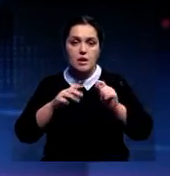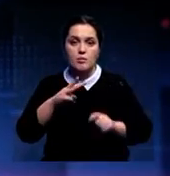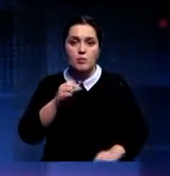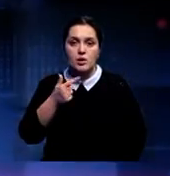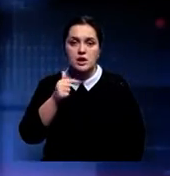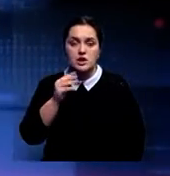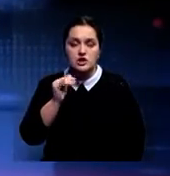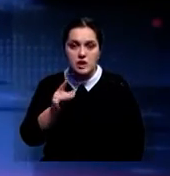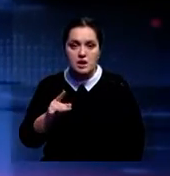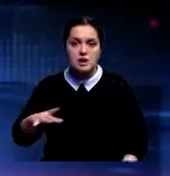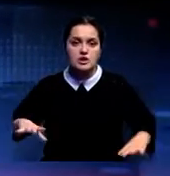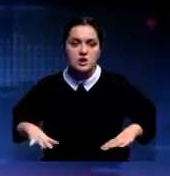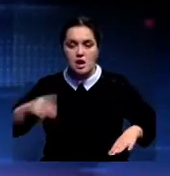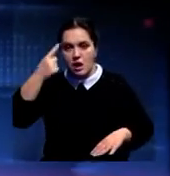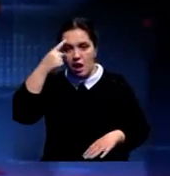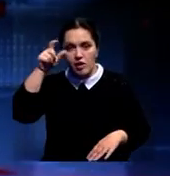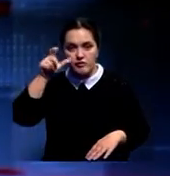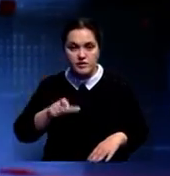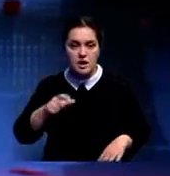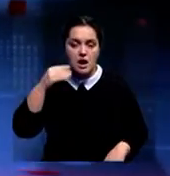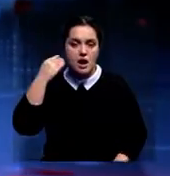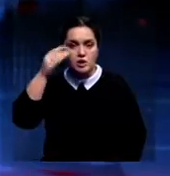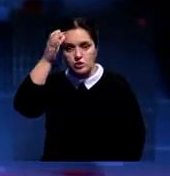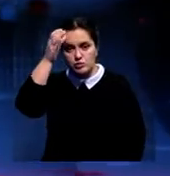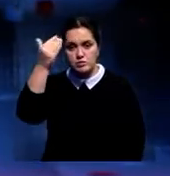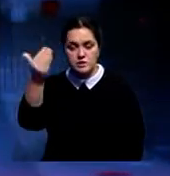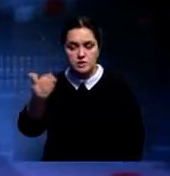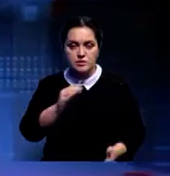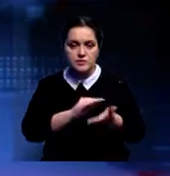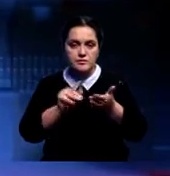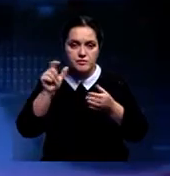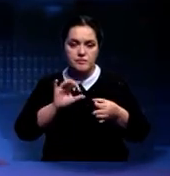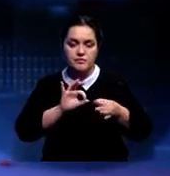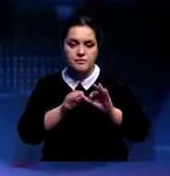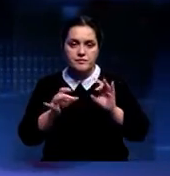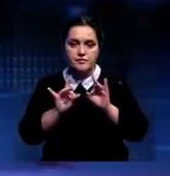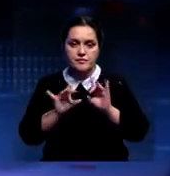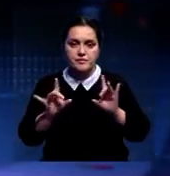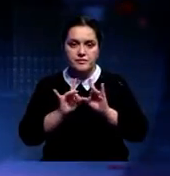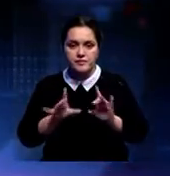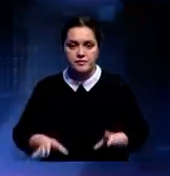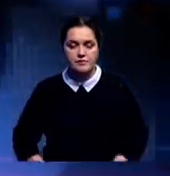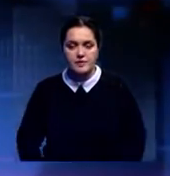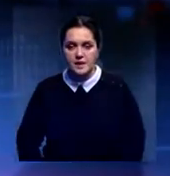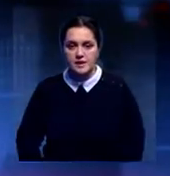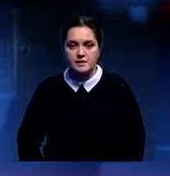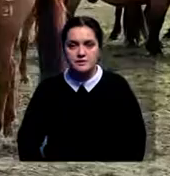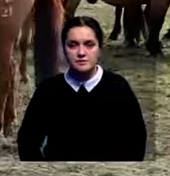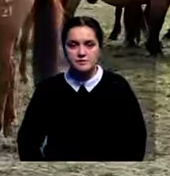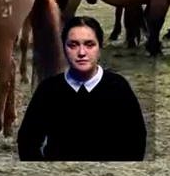25-летию мугалжарской породы лошадей, автором которой является актюбинский ученый. Подробности у Натальи Сальковой.